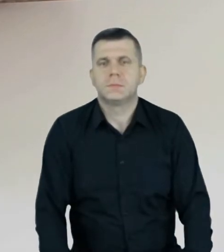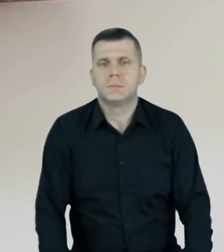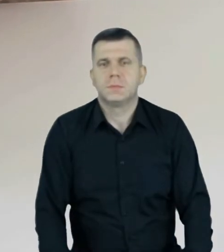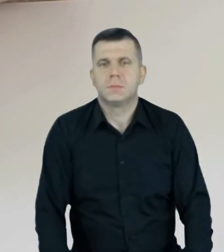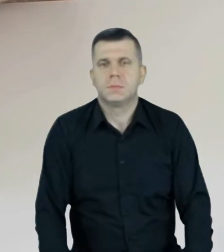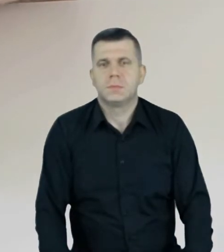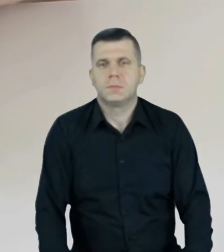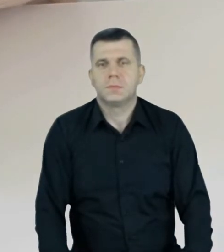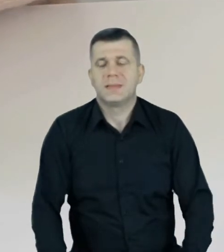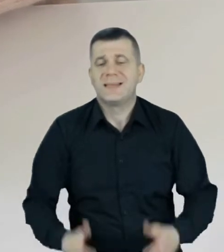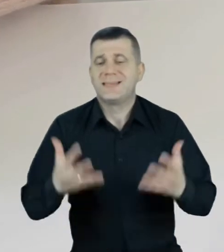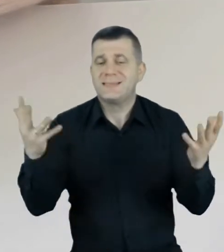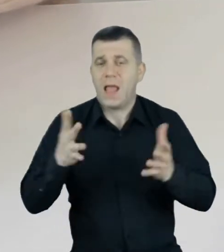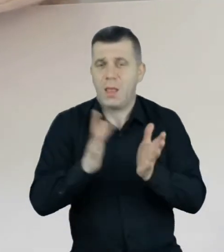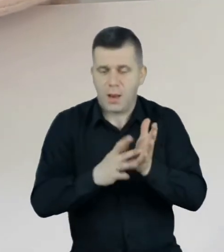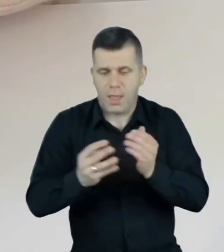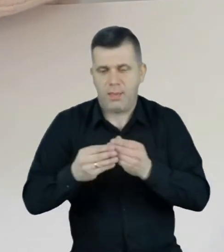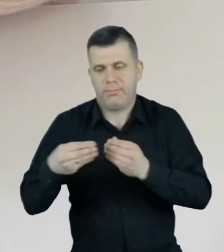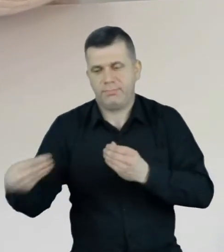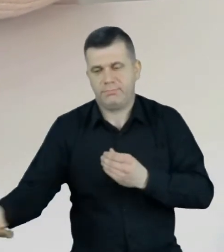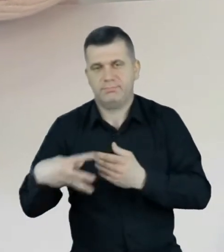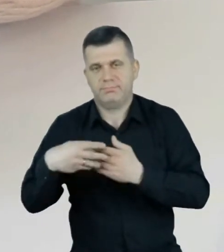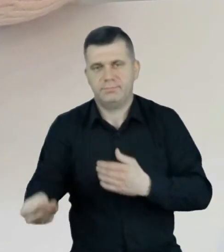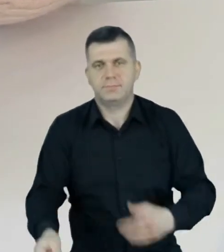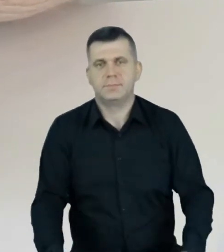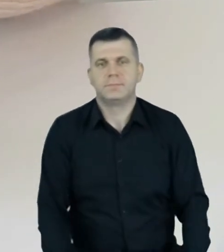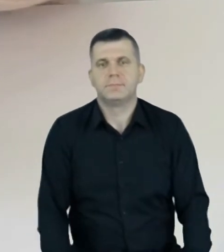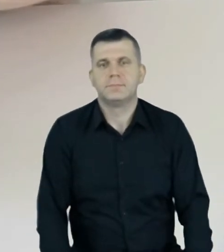i odsączamy na dnia